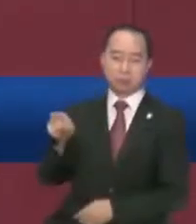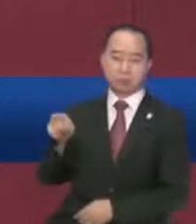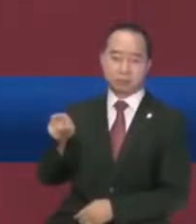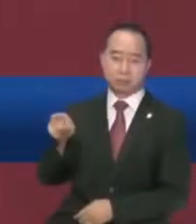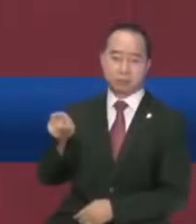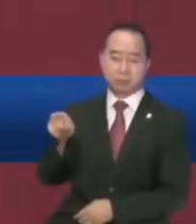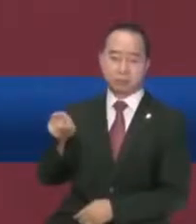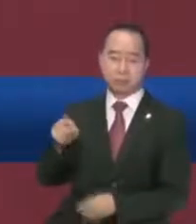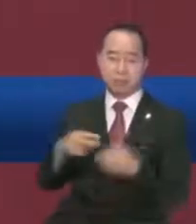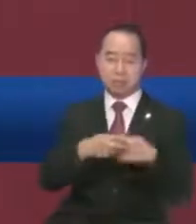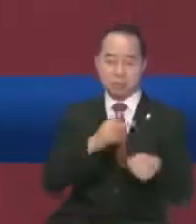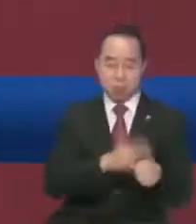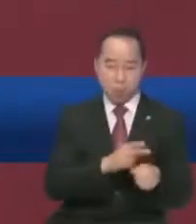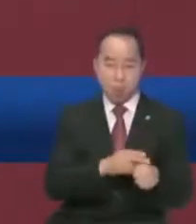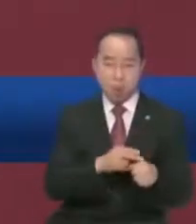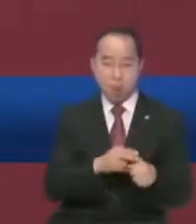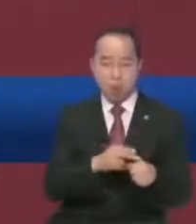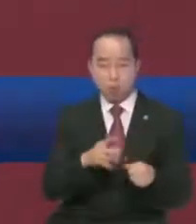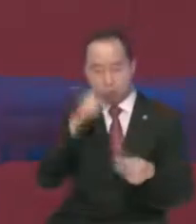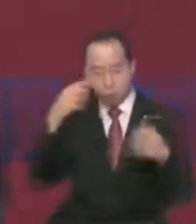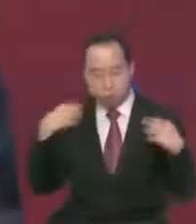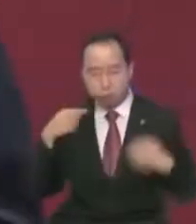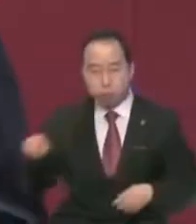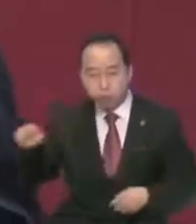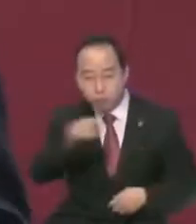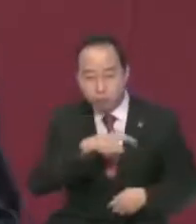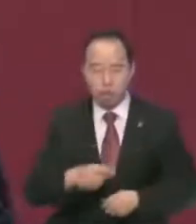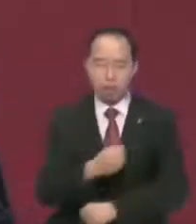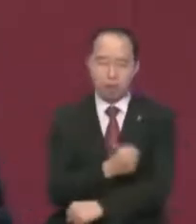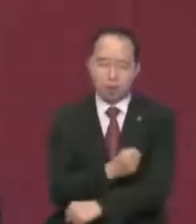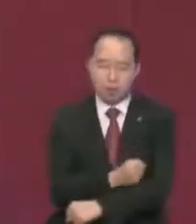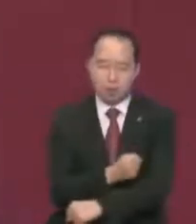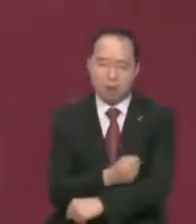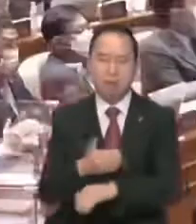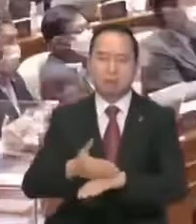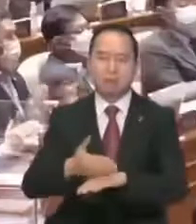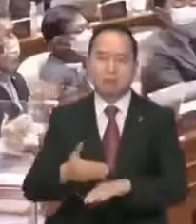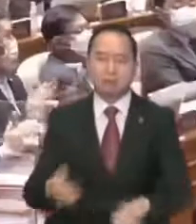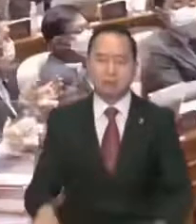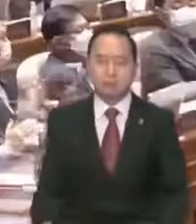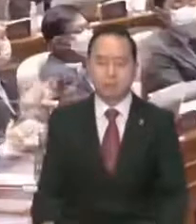의료진과 방역당국 여러분의 노고에도 감사드립니다.